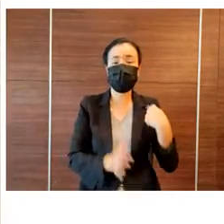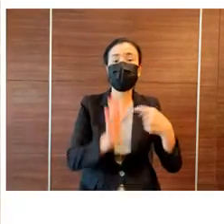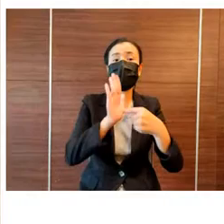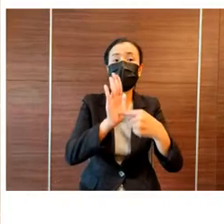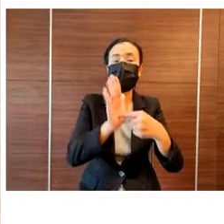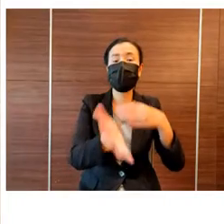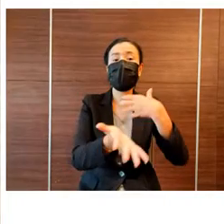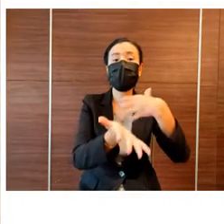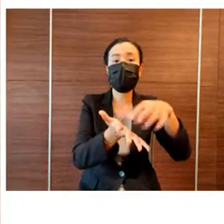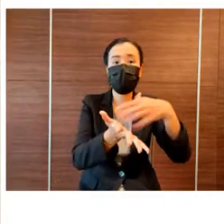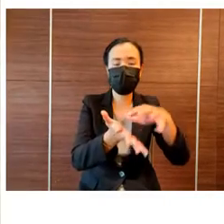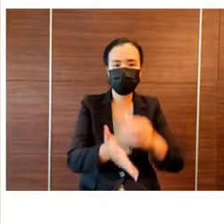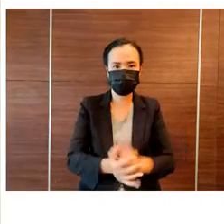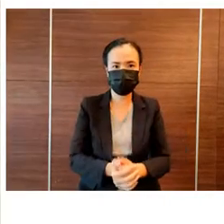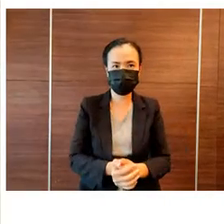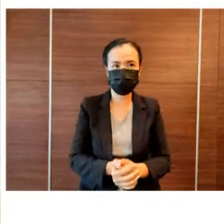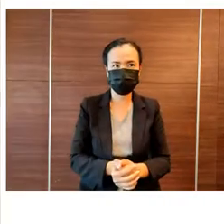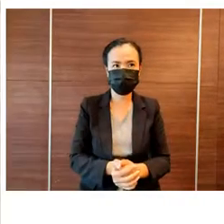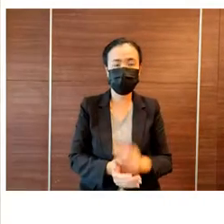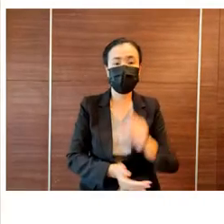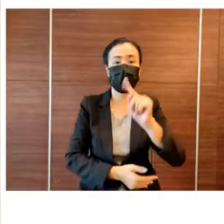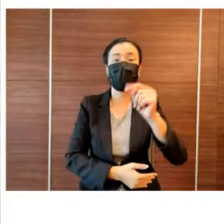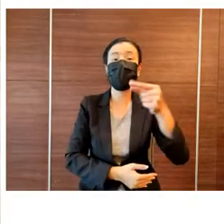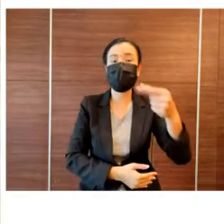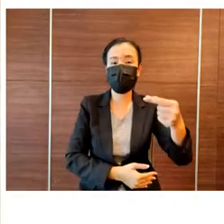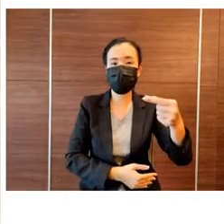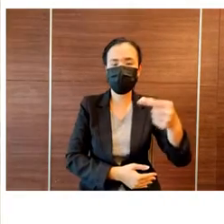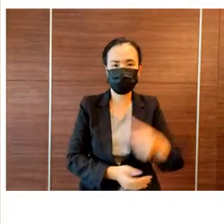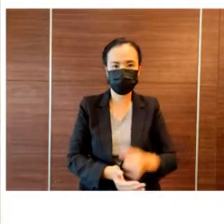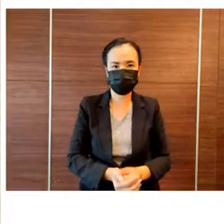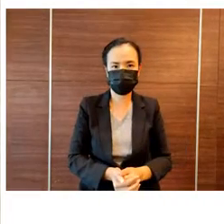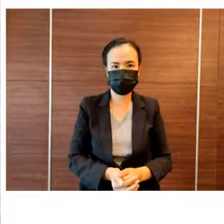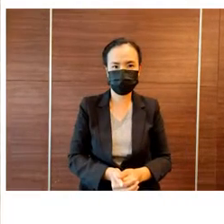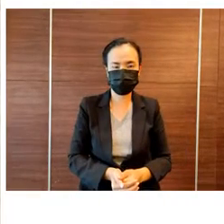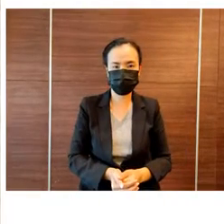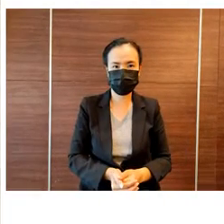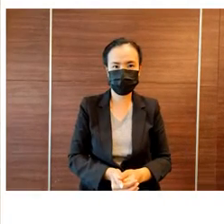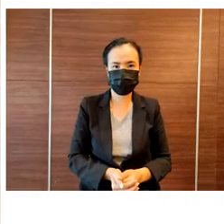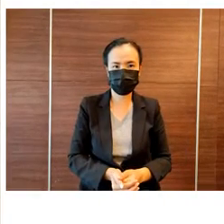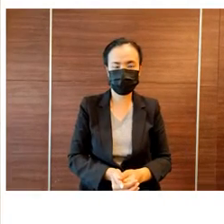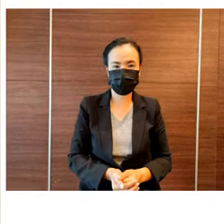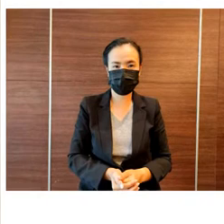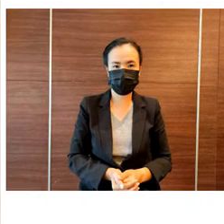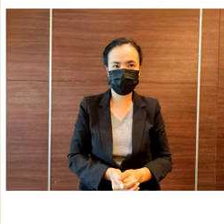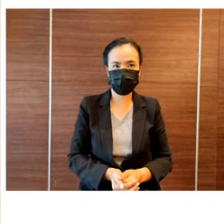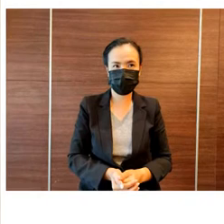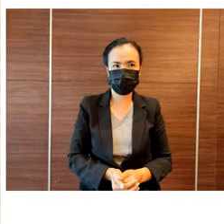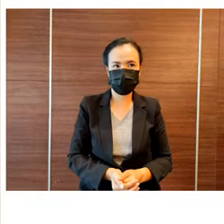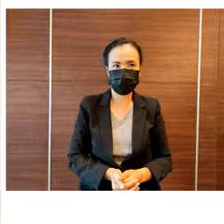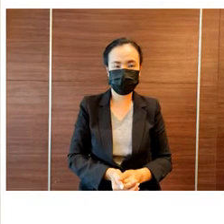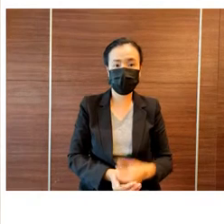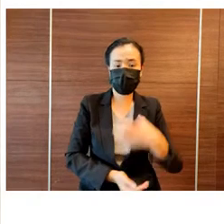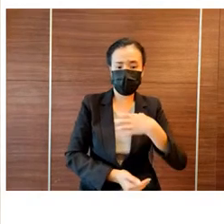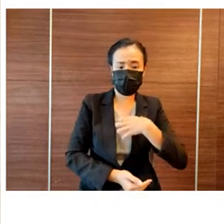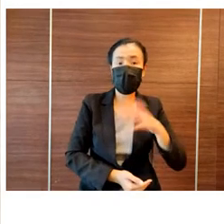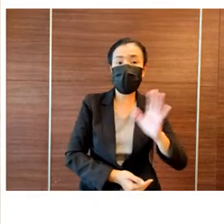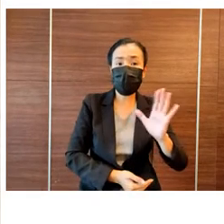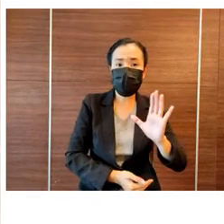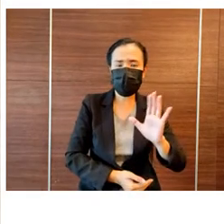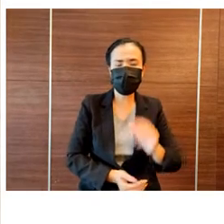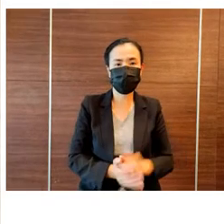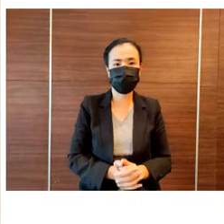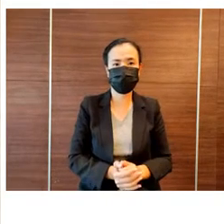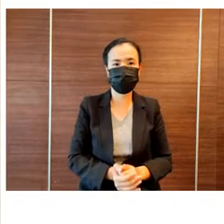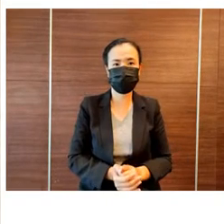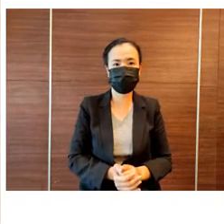บเล่าให้ฟังเป็น TG นะครับเป็น TG แล้วก็ใช้สารเสพติดไม่ได้ใช้เพราะเขาอยากใช้นะครับเคสนี้ใช้เพราะว่า